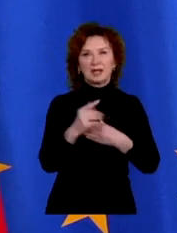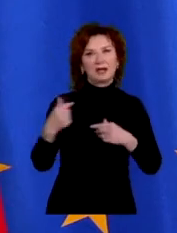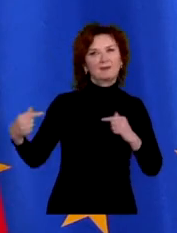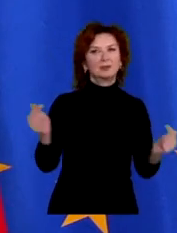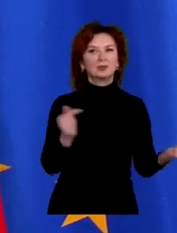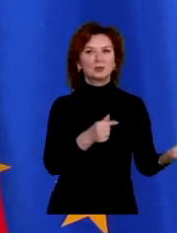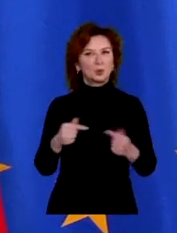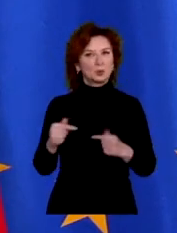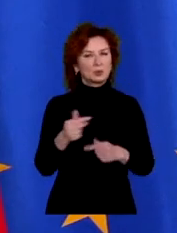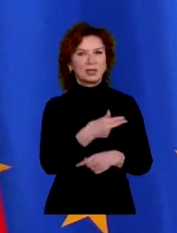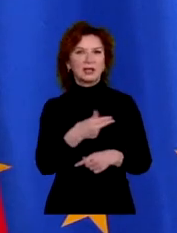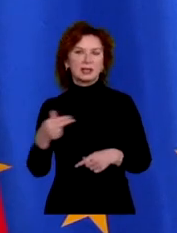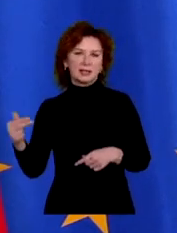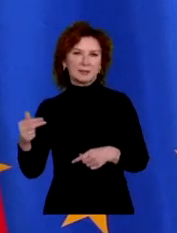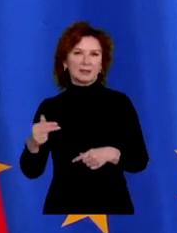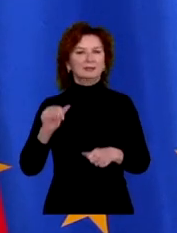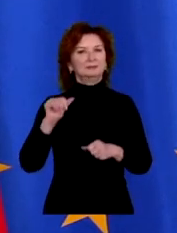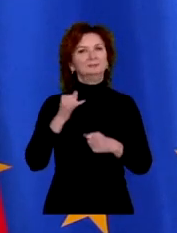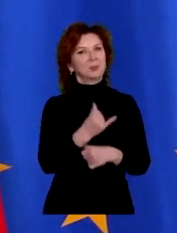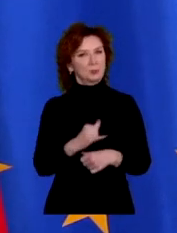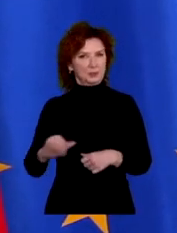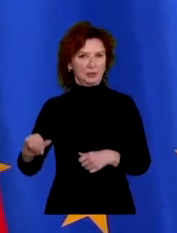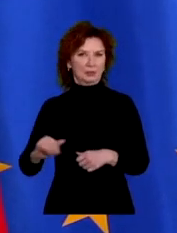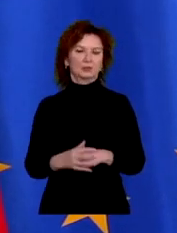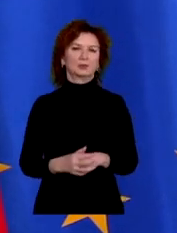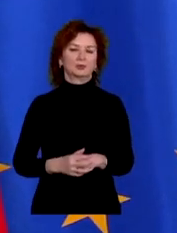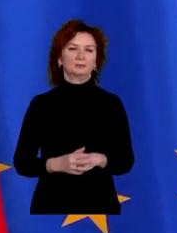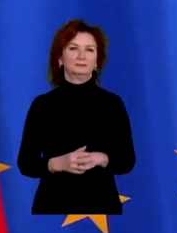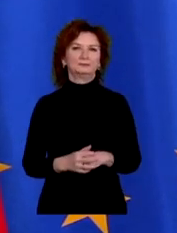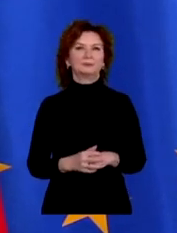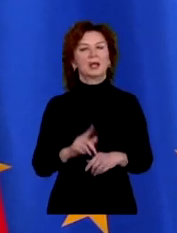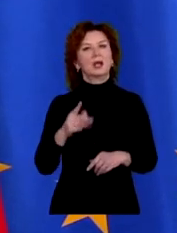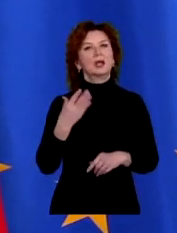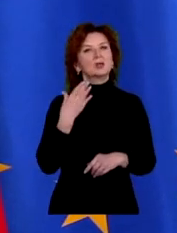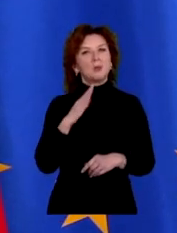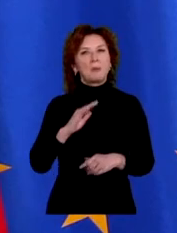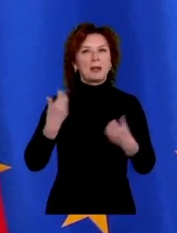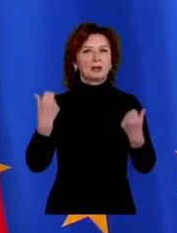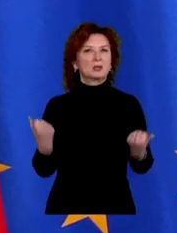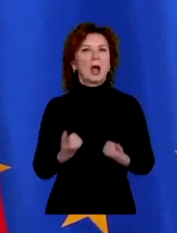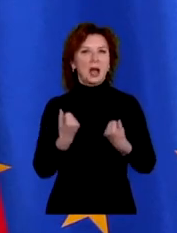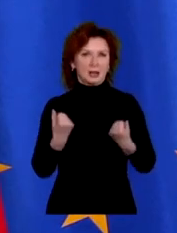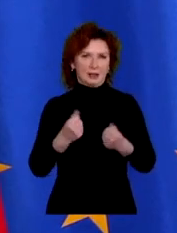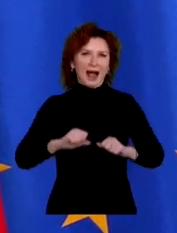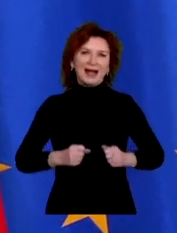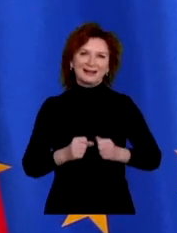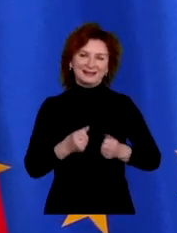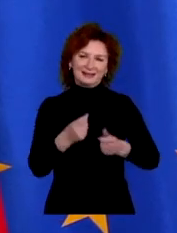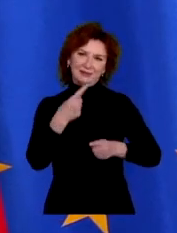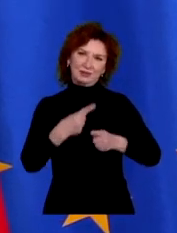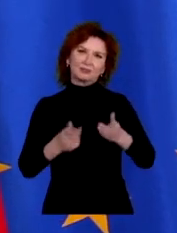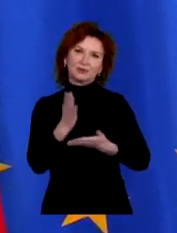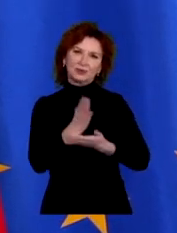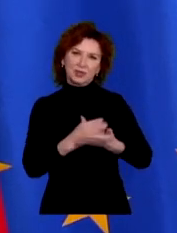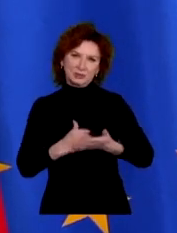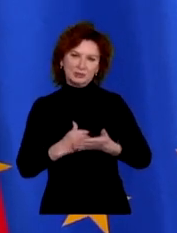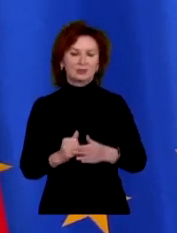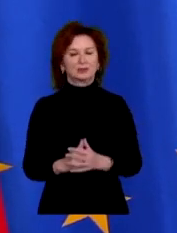o tej rocznicy są bardzo aktywnym elementem jej